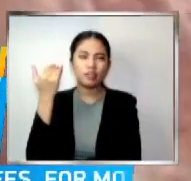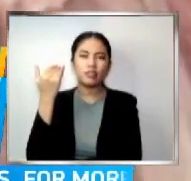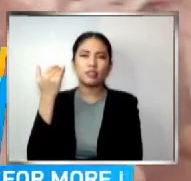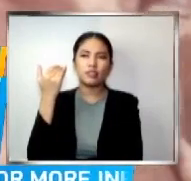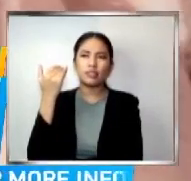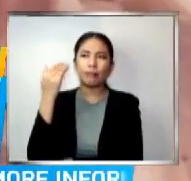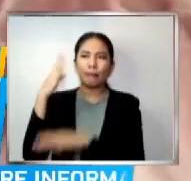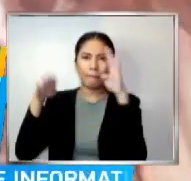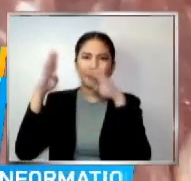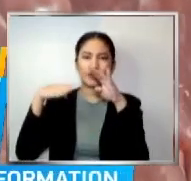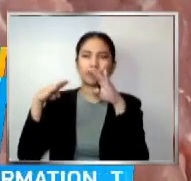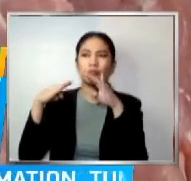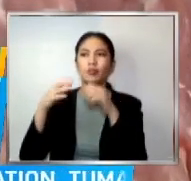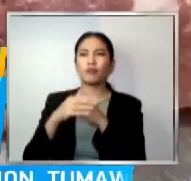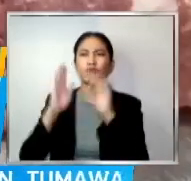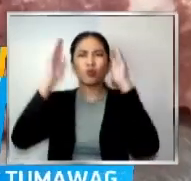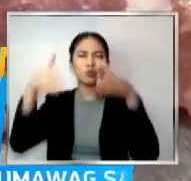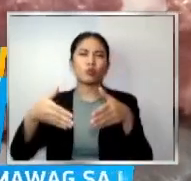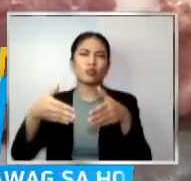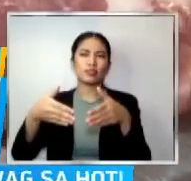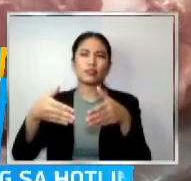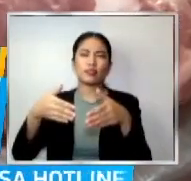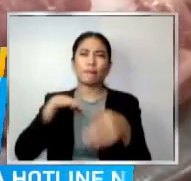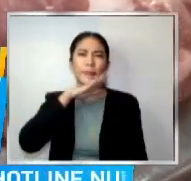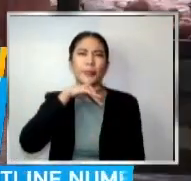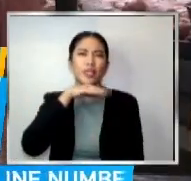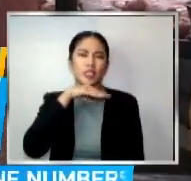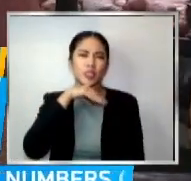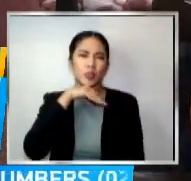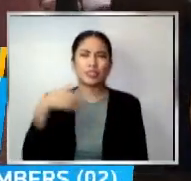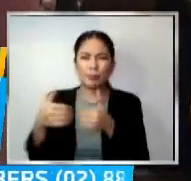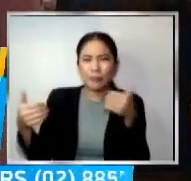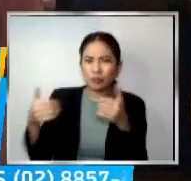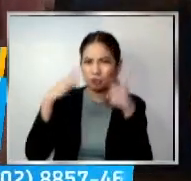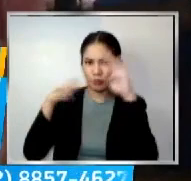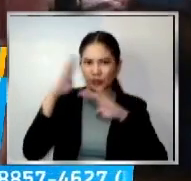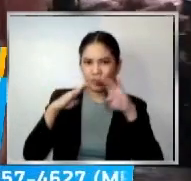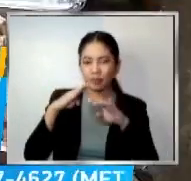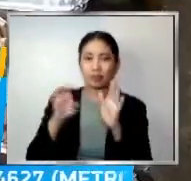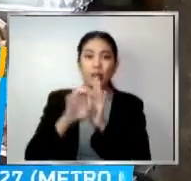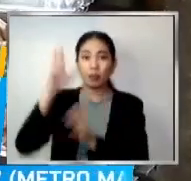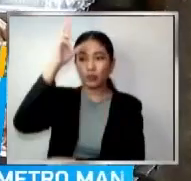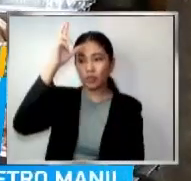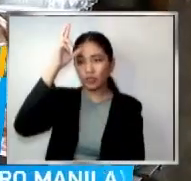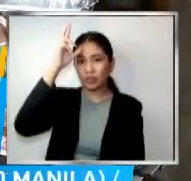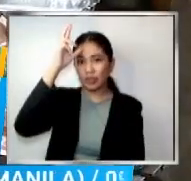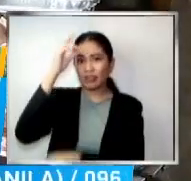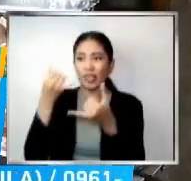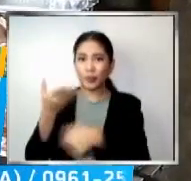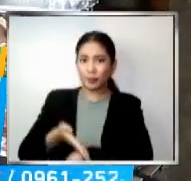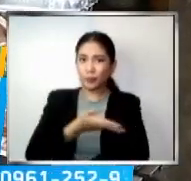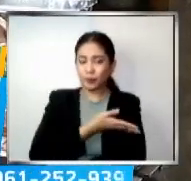lang naman sa issue ng baboy. Yun yung manok, naka-ahon eh. No, maganda na yung presyo ng manok.